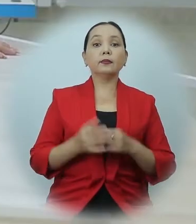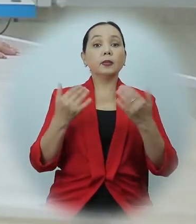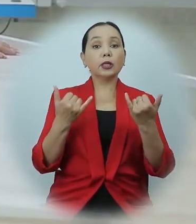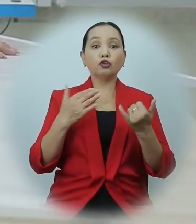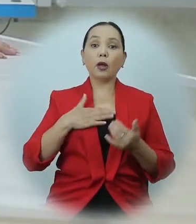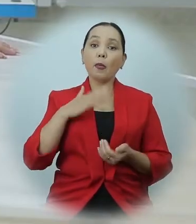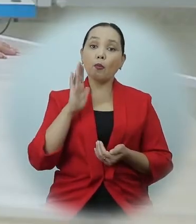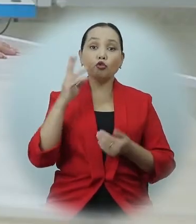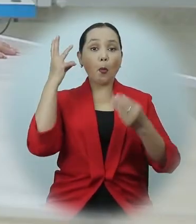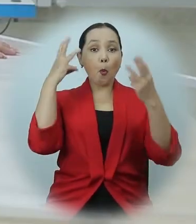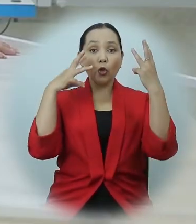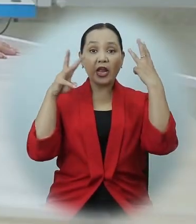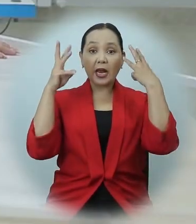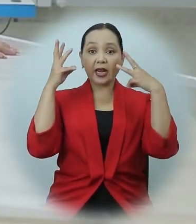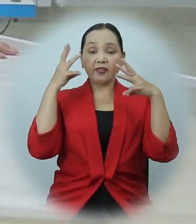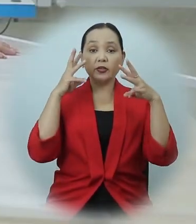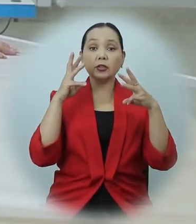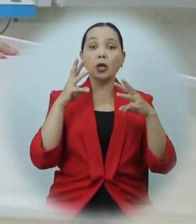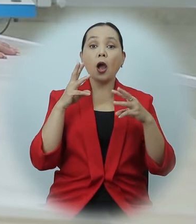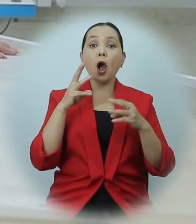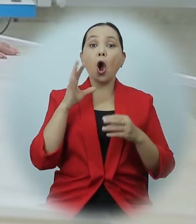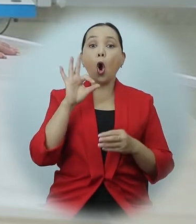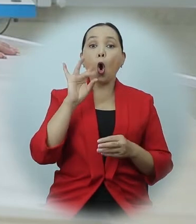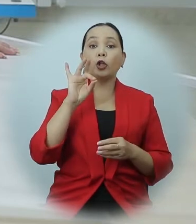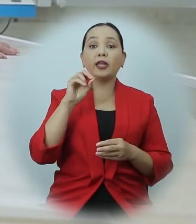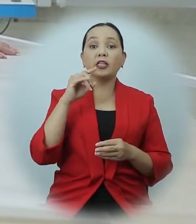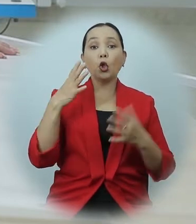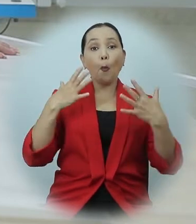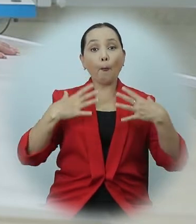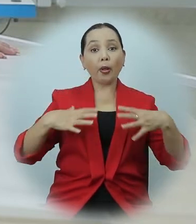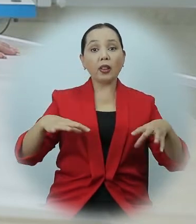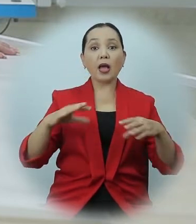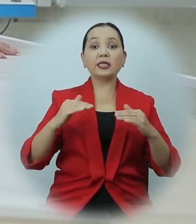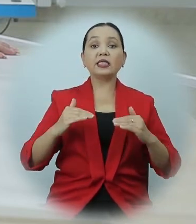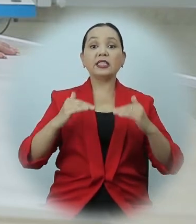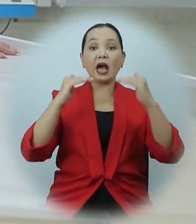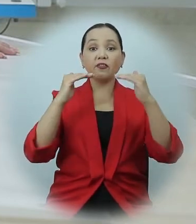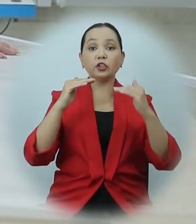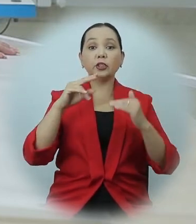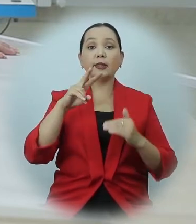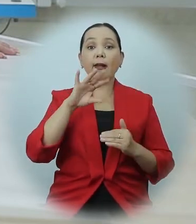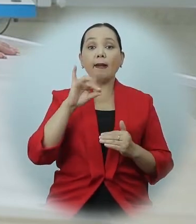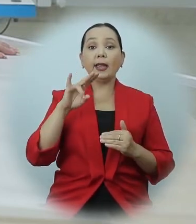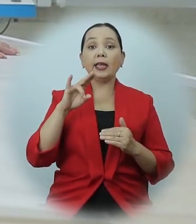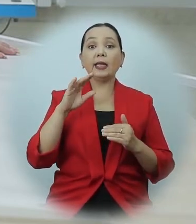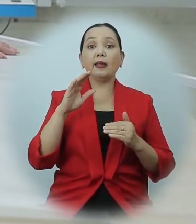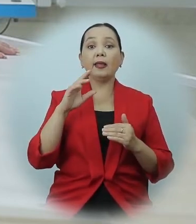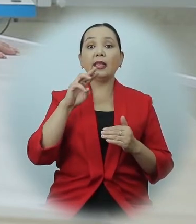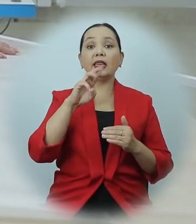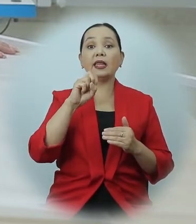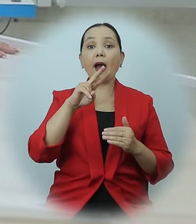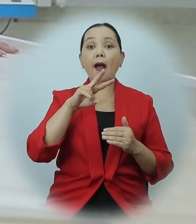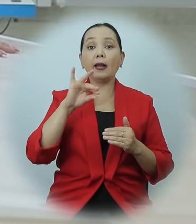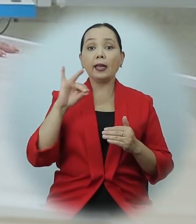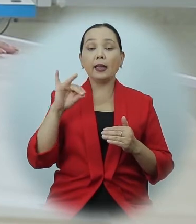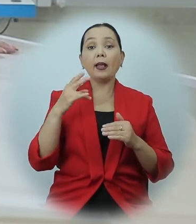Сейчас мы будем моделировать отрезное платье по завышенной линии талии. Для